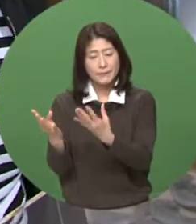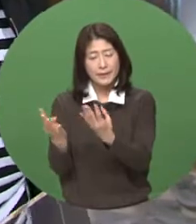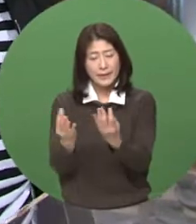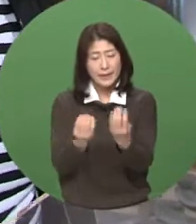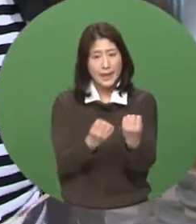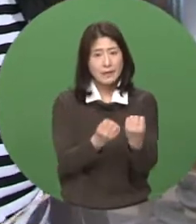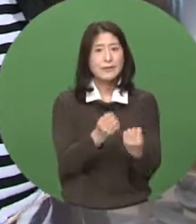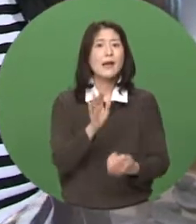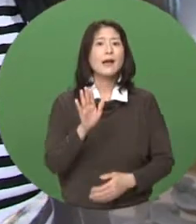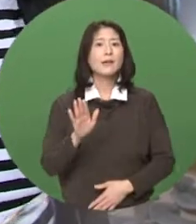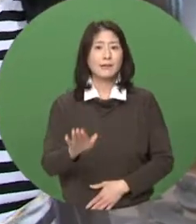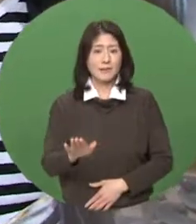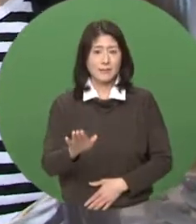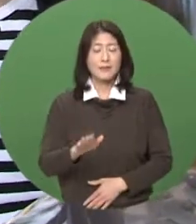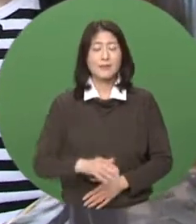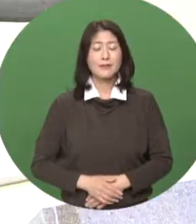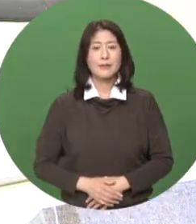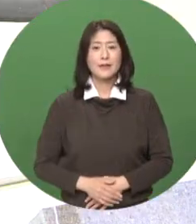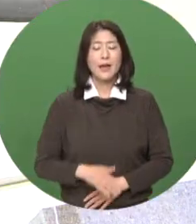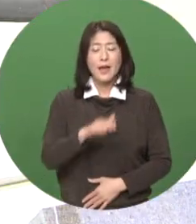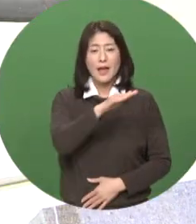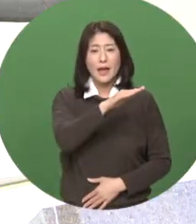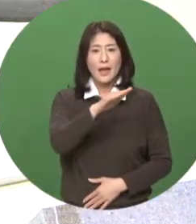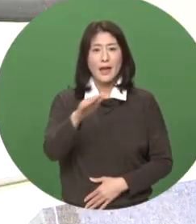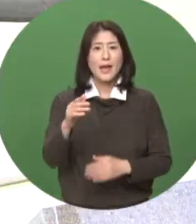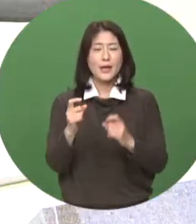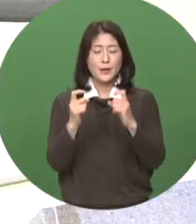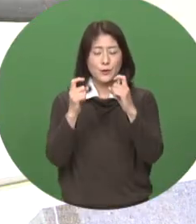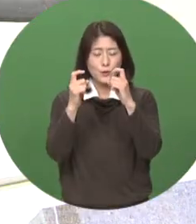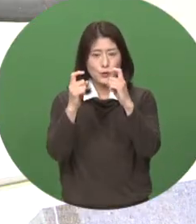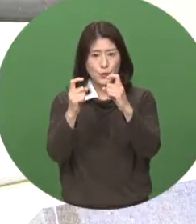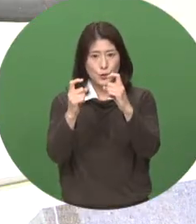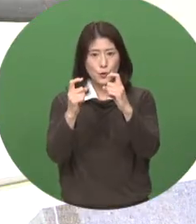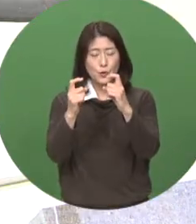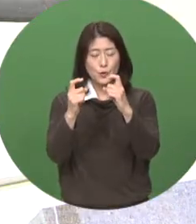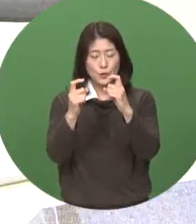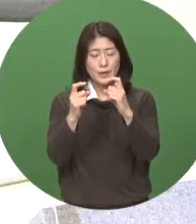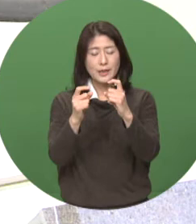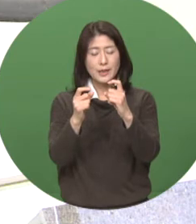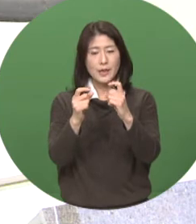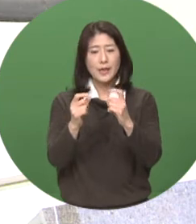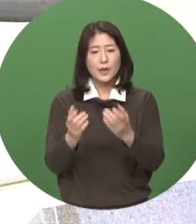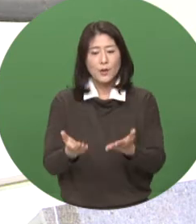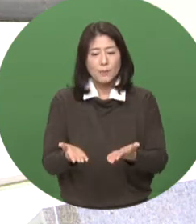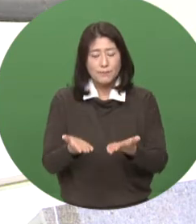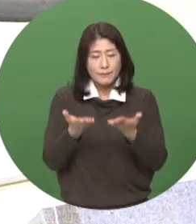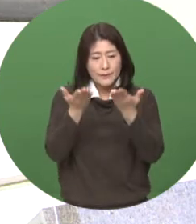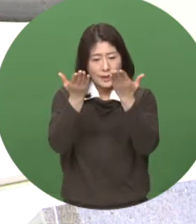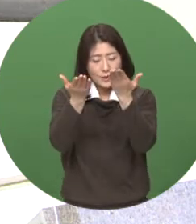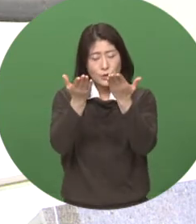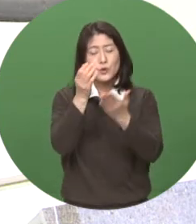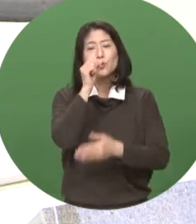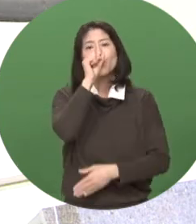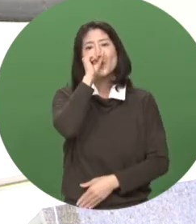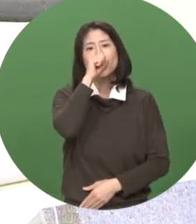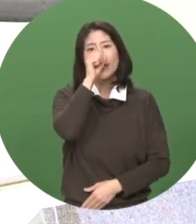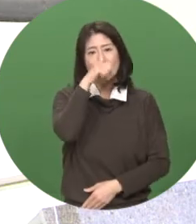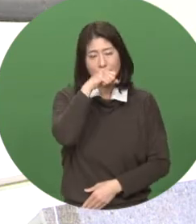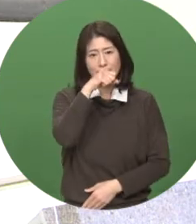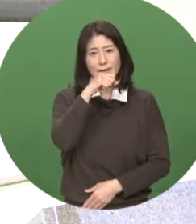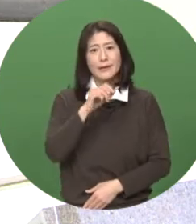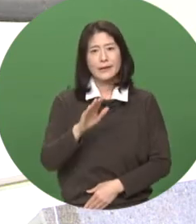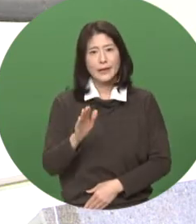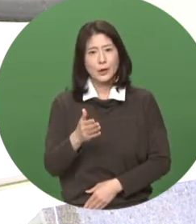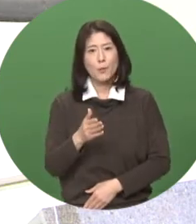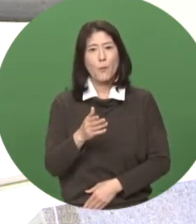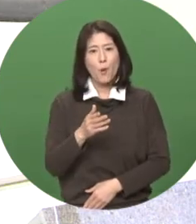はの蓋は持っていかれた、まあ、その予定やったんですね、 うんうんうんうん。 ここは釜